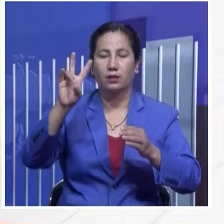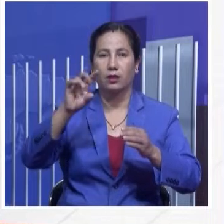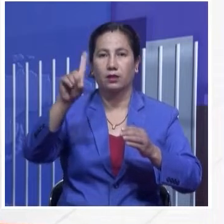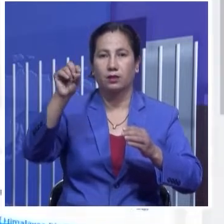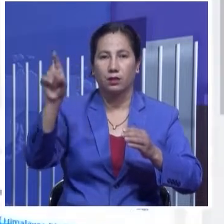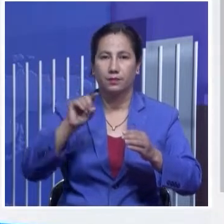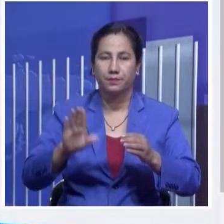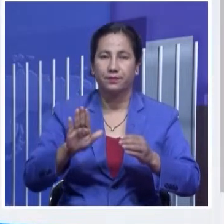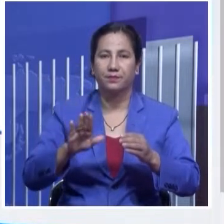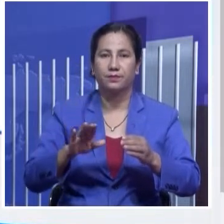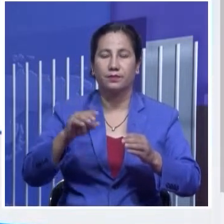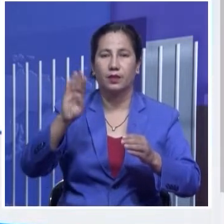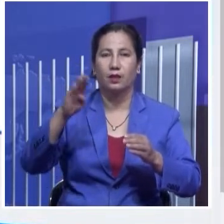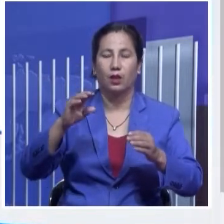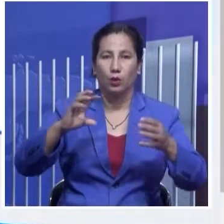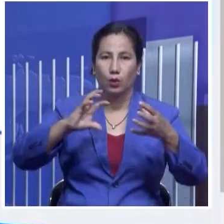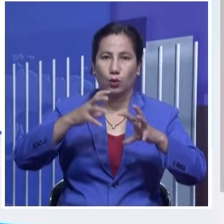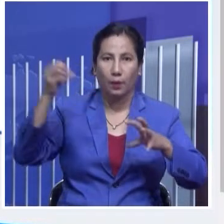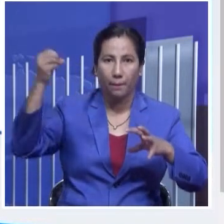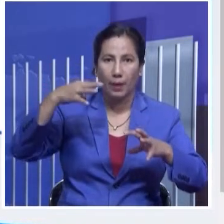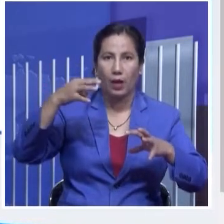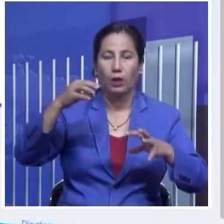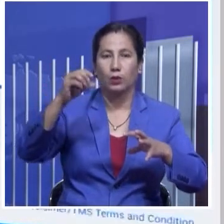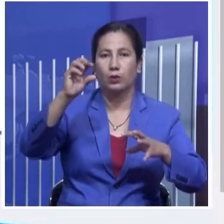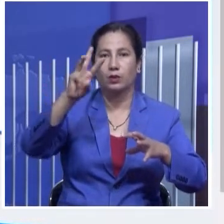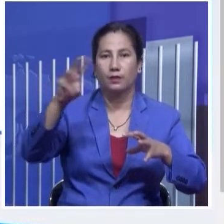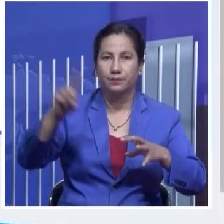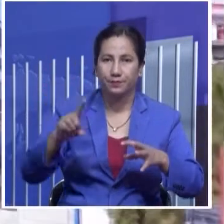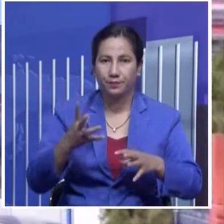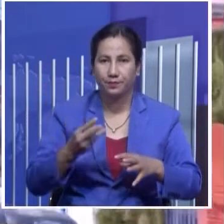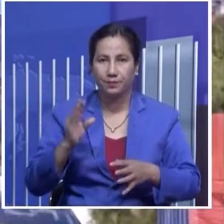बढेको छ। गाँधी ग्रुप पावरको सेयर भने 3% घटेको छ।